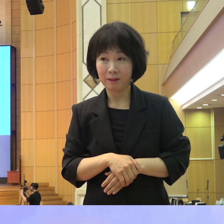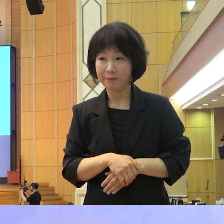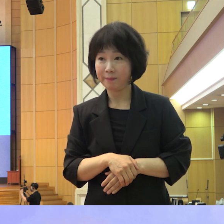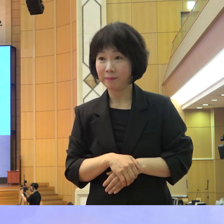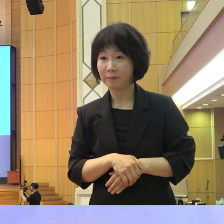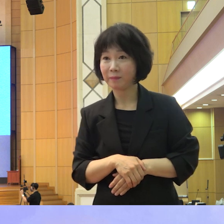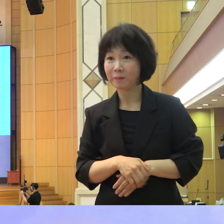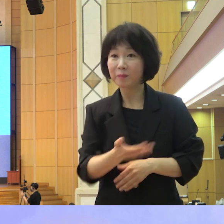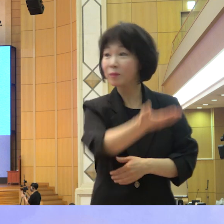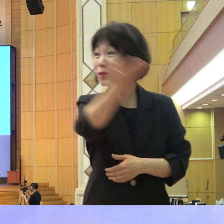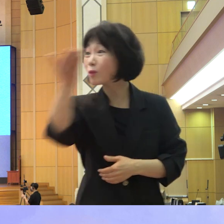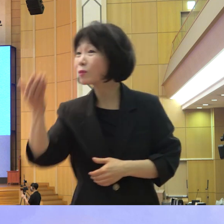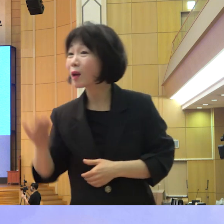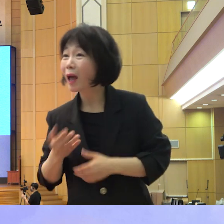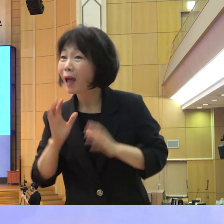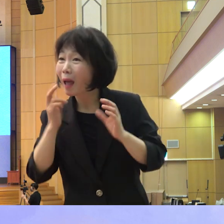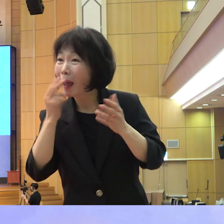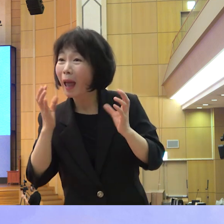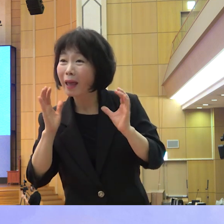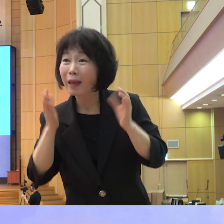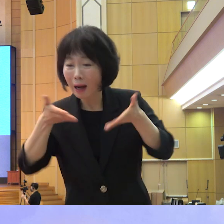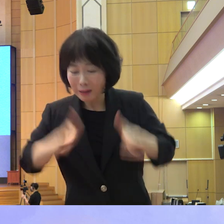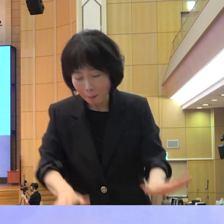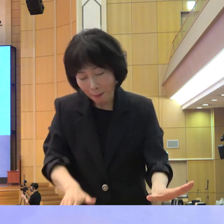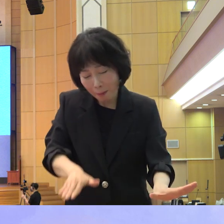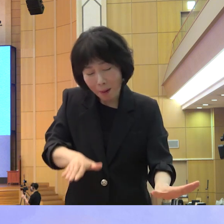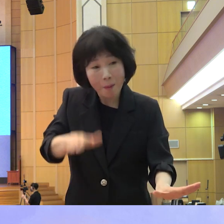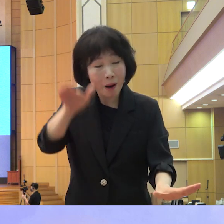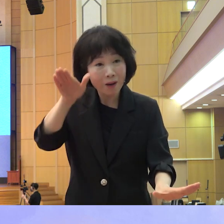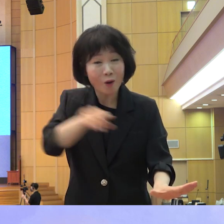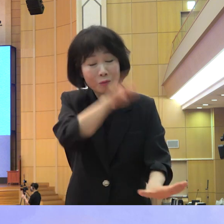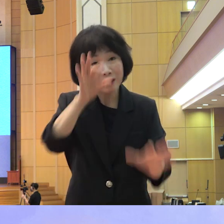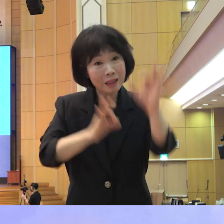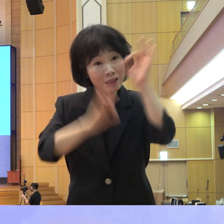여러분들 크면서요, 실수하지요?